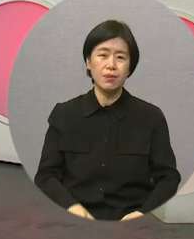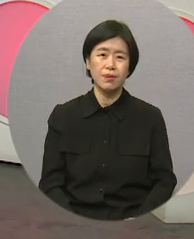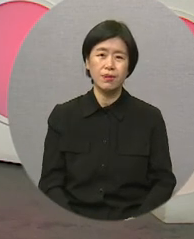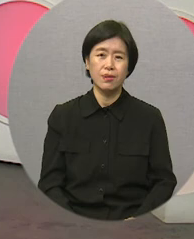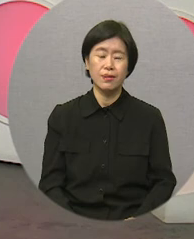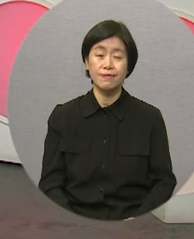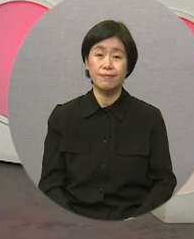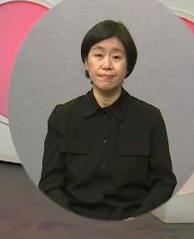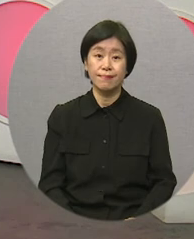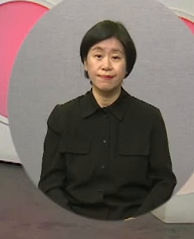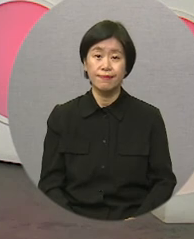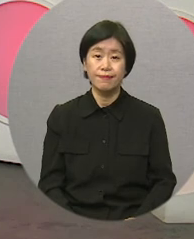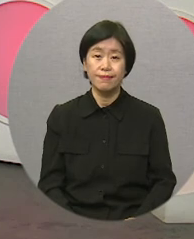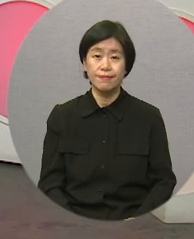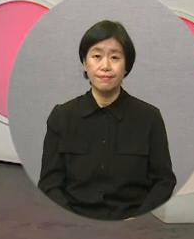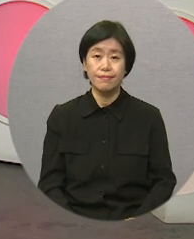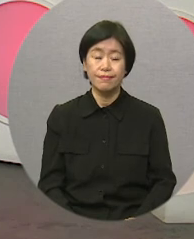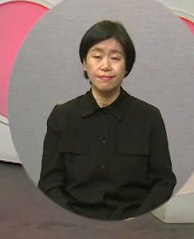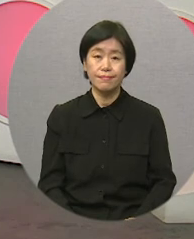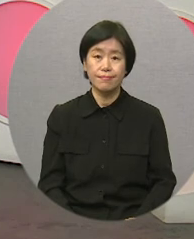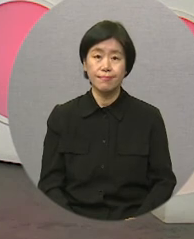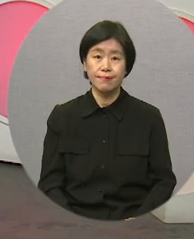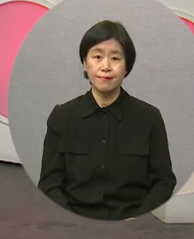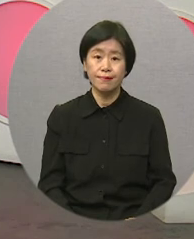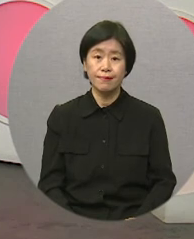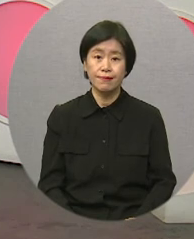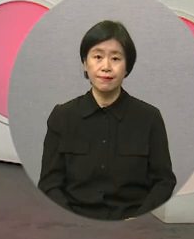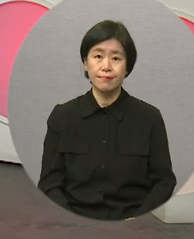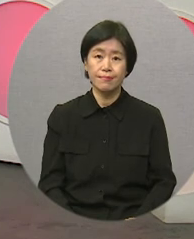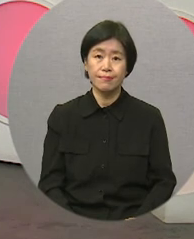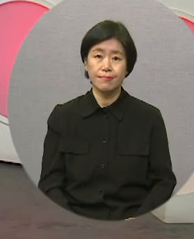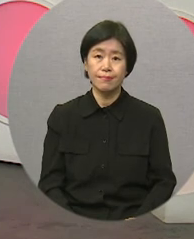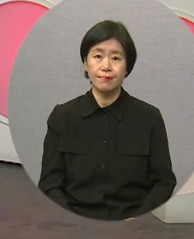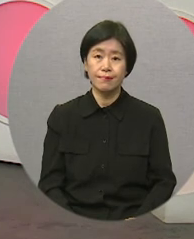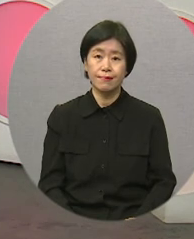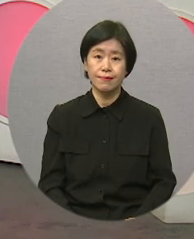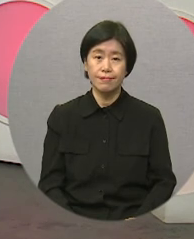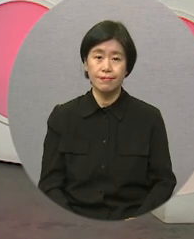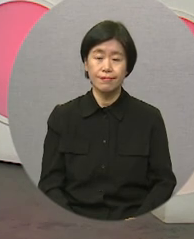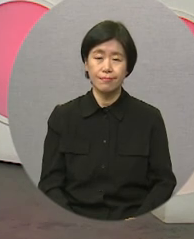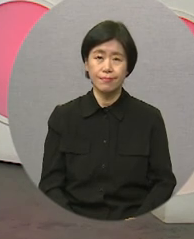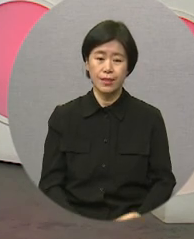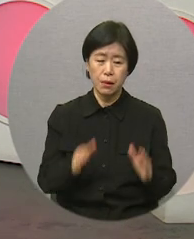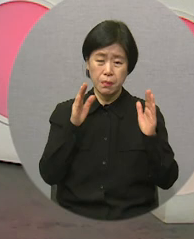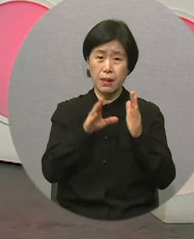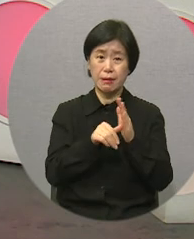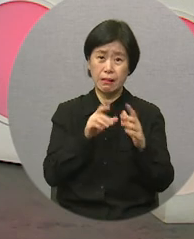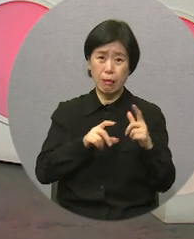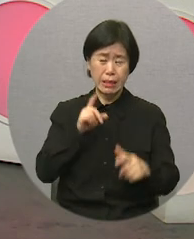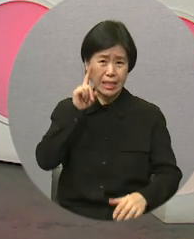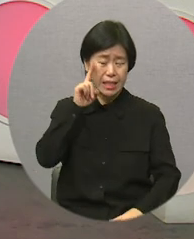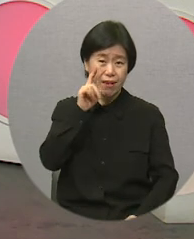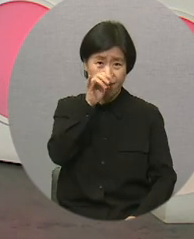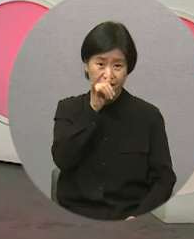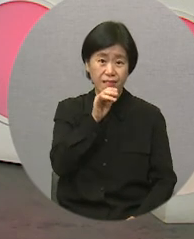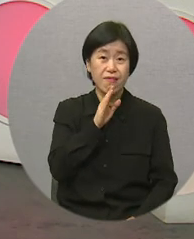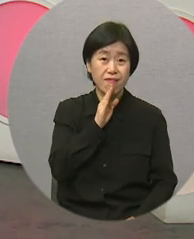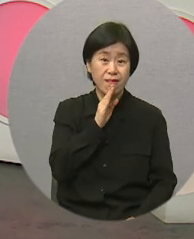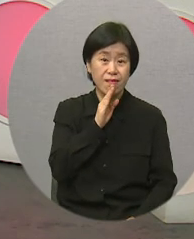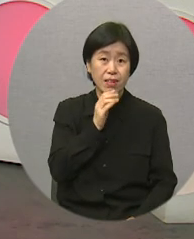오늘 사연에서는 그 친구가 분명히 본인의 이렇게 어떤 신경이 더 예민하거든요, 공부할 때. 아, 근데